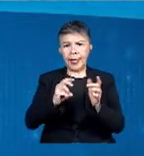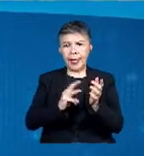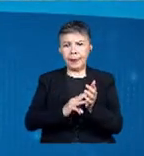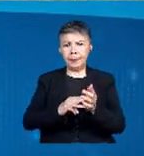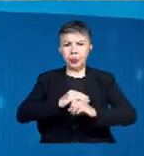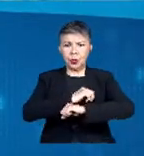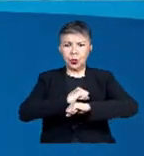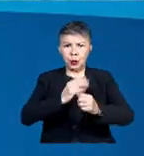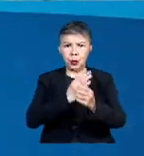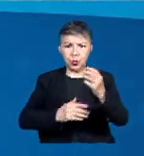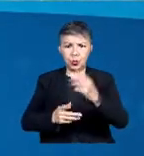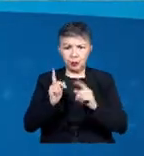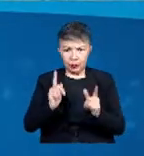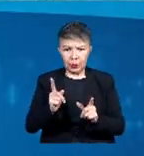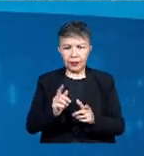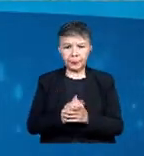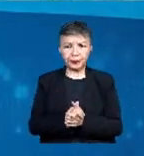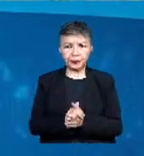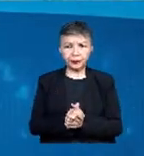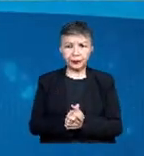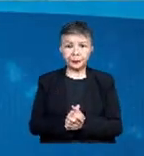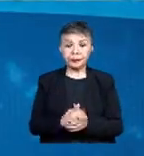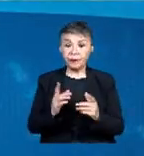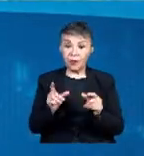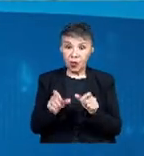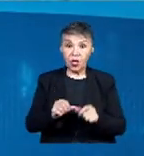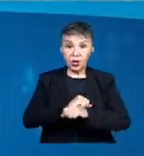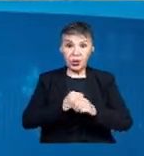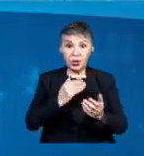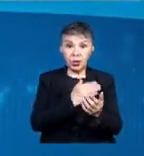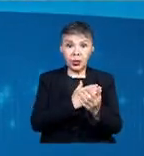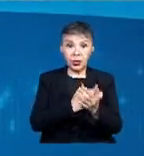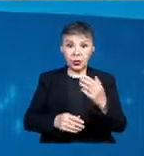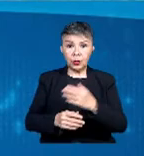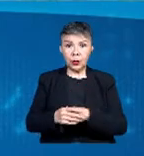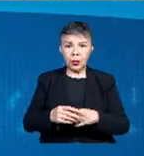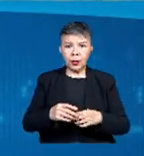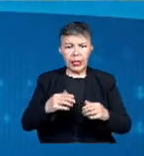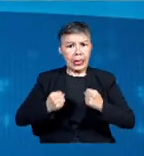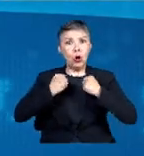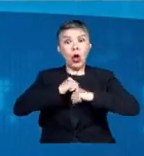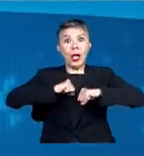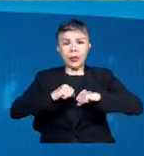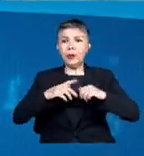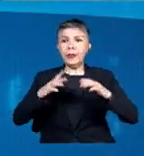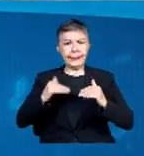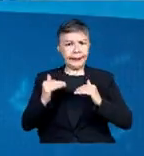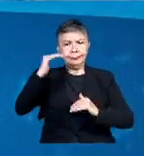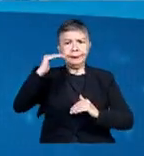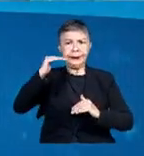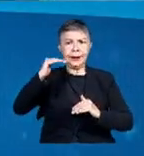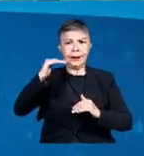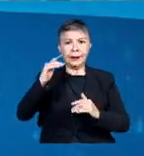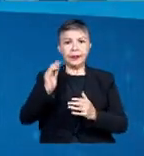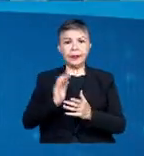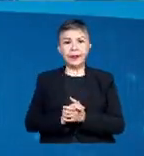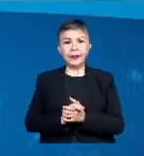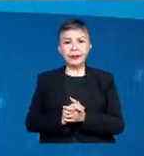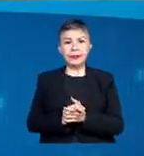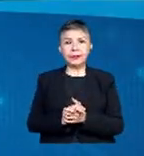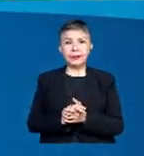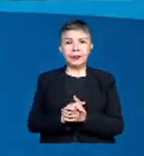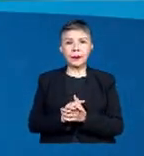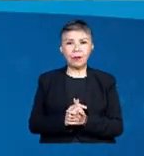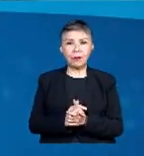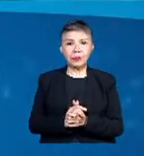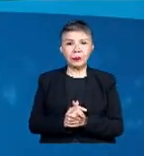disabilitas. Bahwa penyandang disabilitas ini kemampuan vokasinya itu tinggi. Jadi karena kemampuan